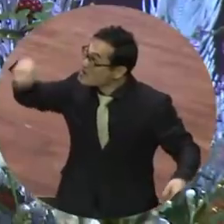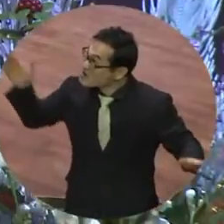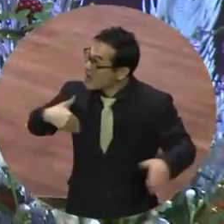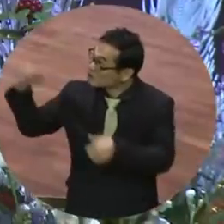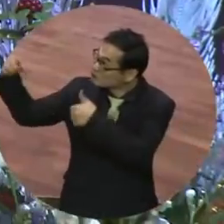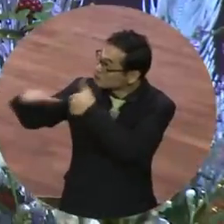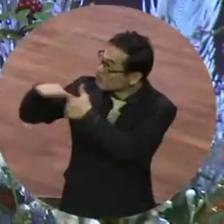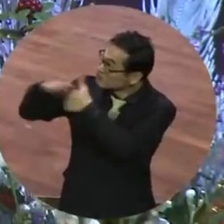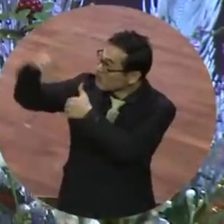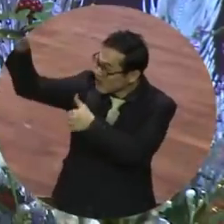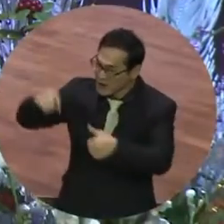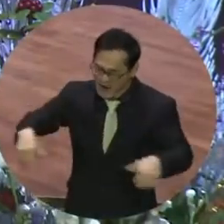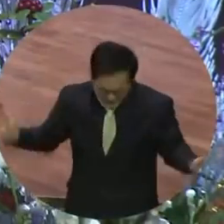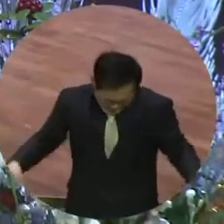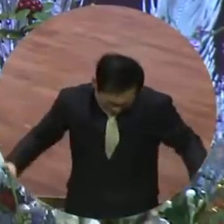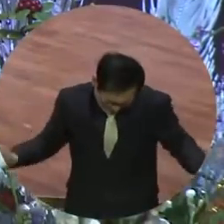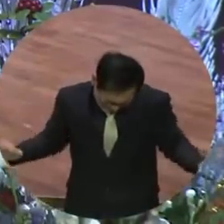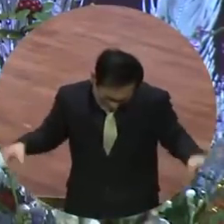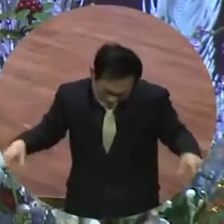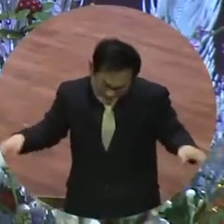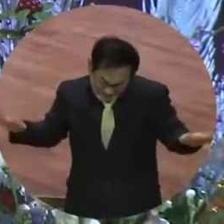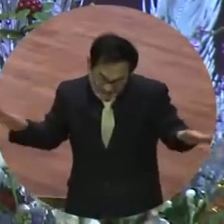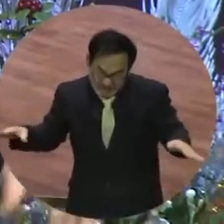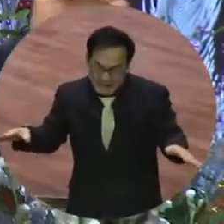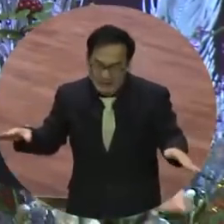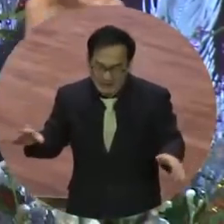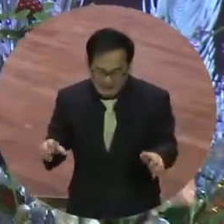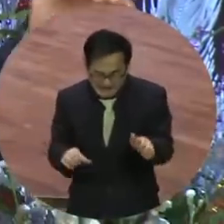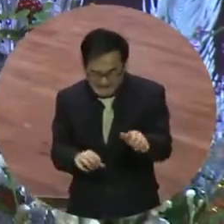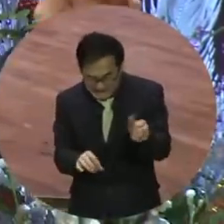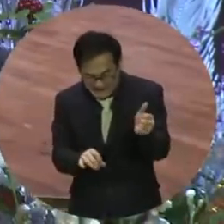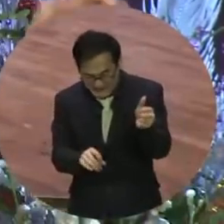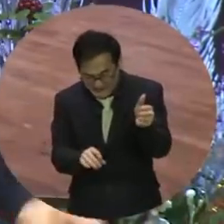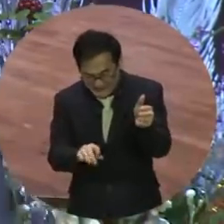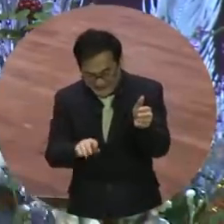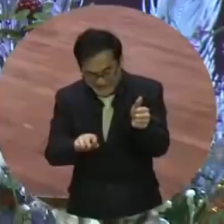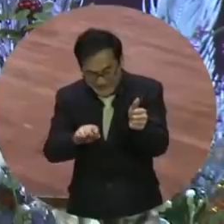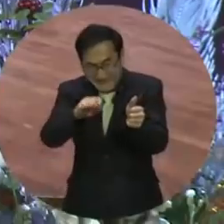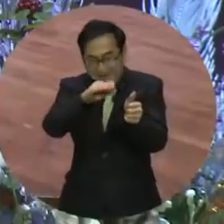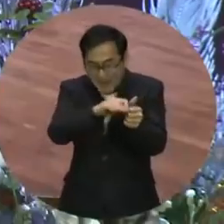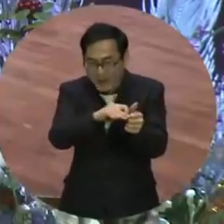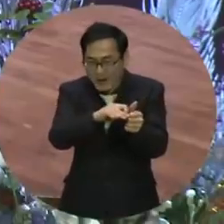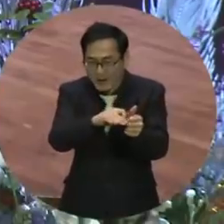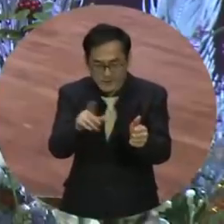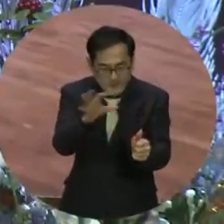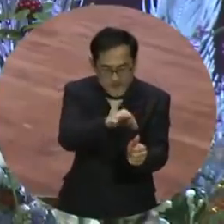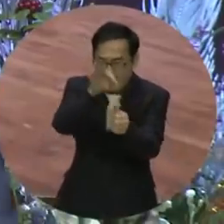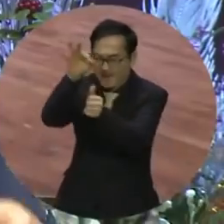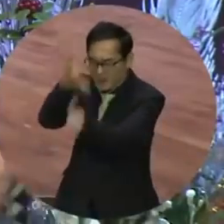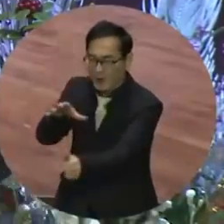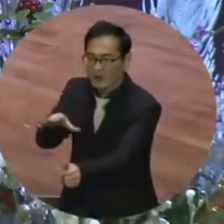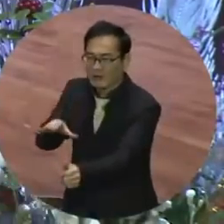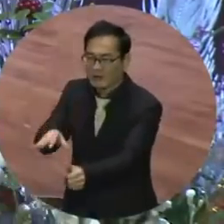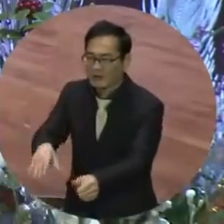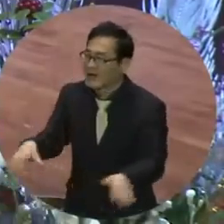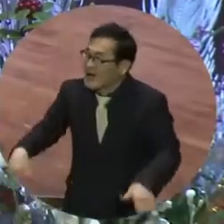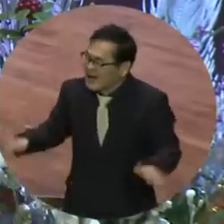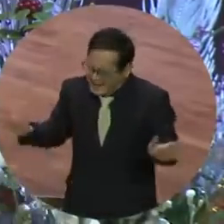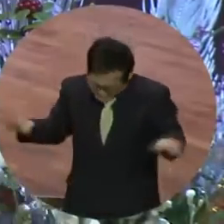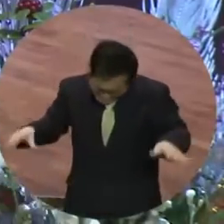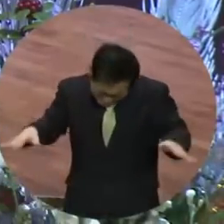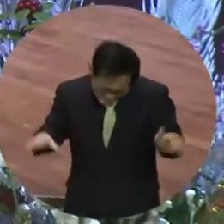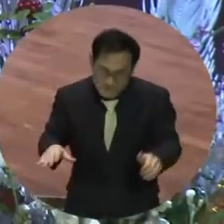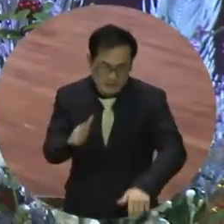직전에 딱 받쳐요. 또 올라와요. 아이고 살았구나. 또 뒤져버려. 그럼 또 살라고 막 이거를 반복을 계속. 그러다 어려서부터